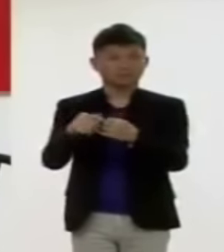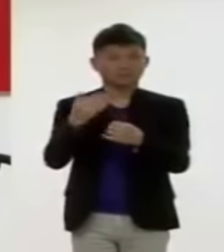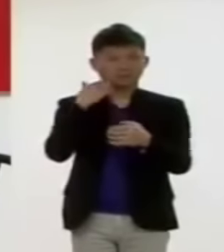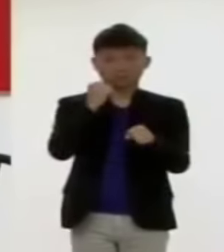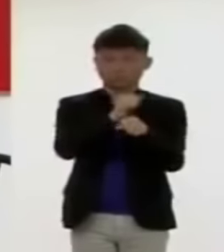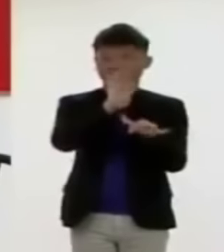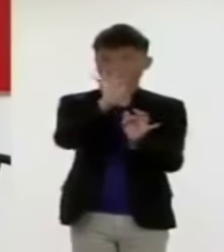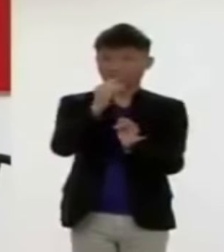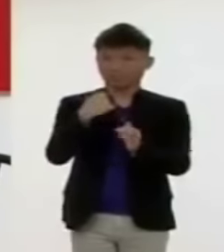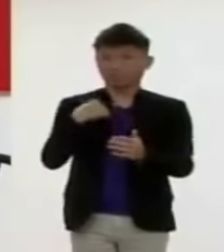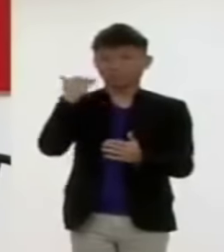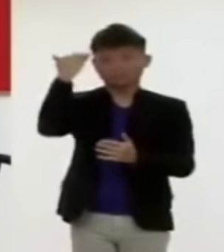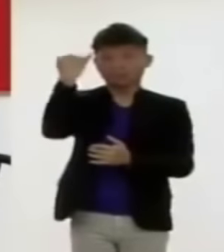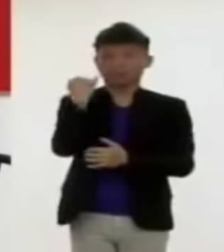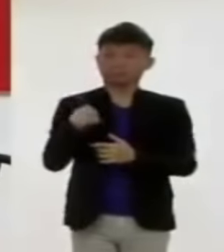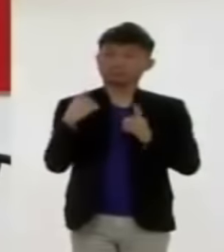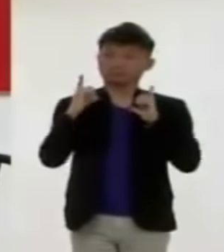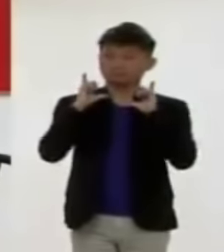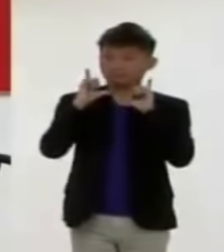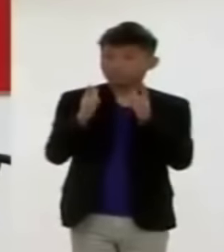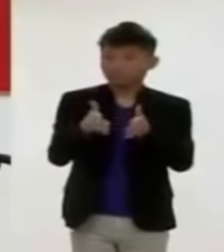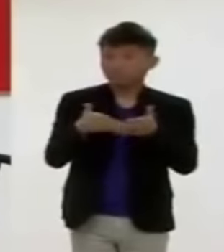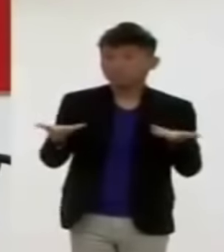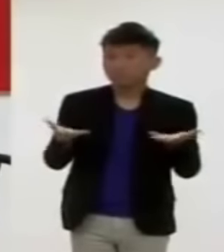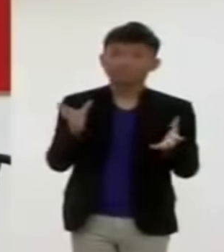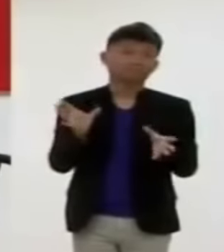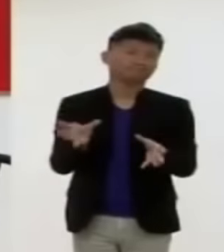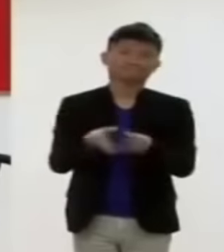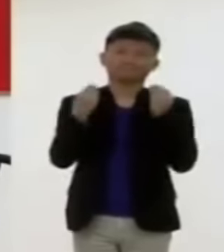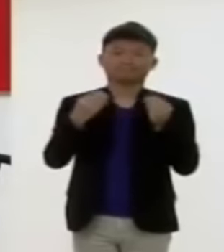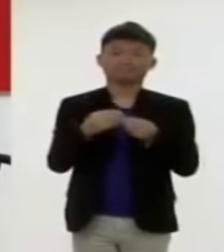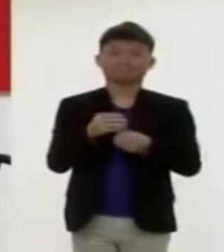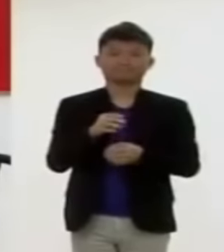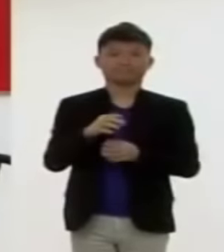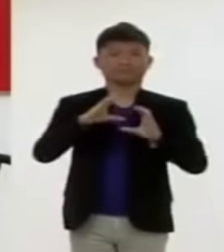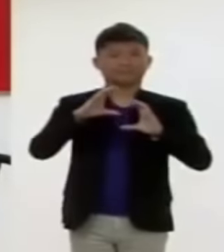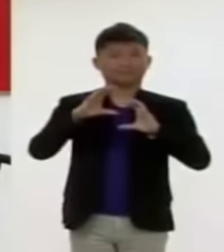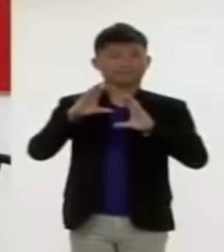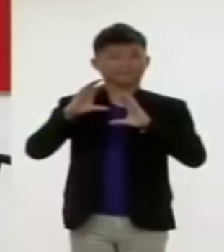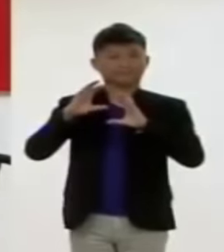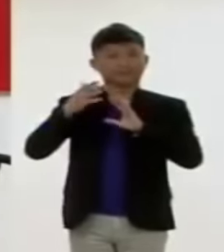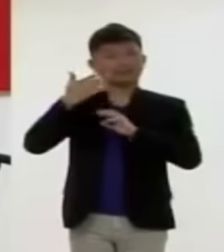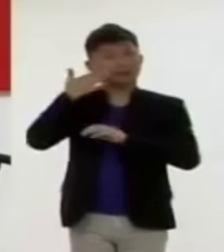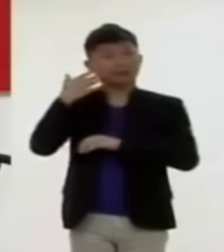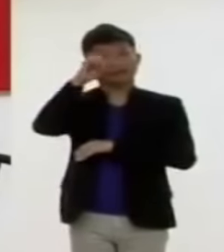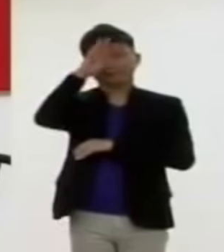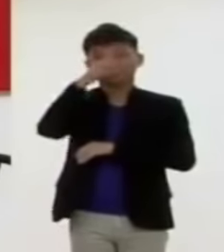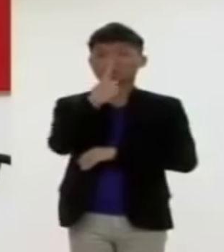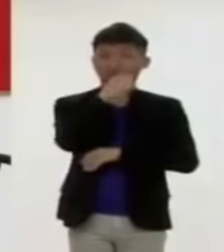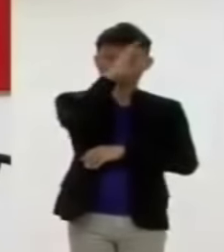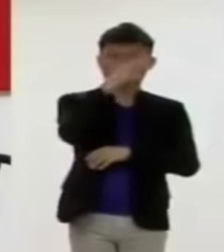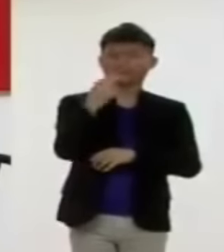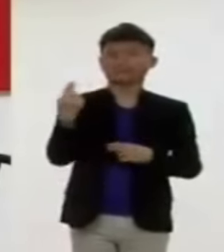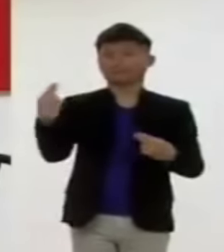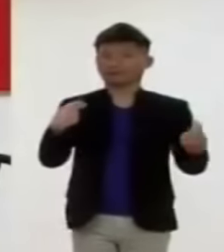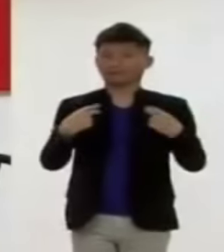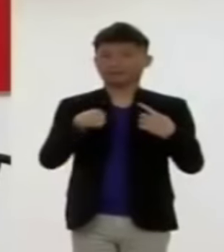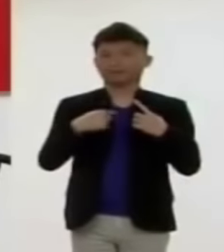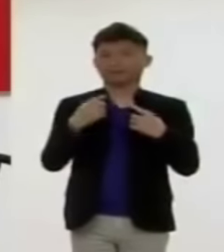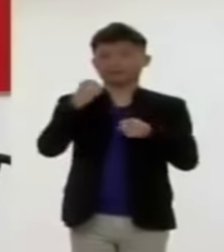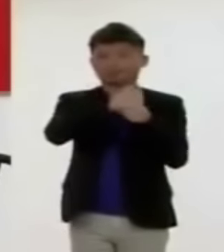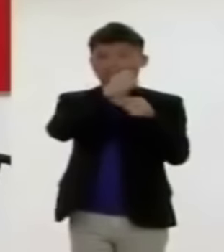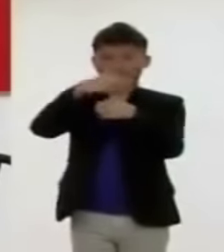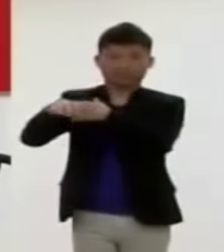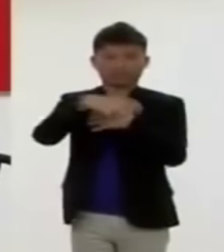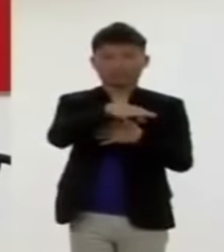吗？所以我想告诉大家，是国民党跟民进党要高丹华出来的，并不是单独一